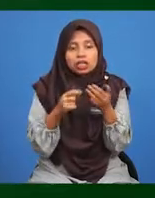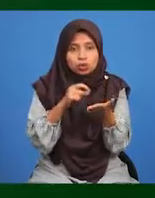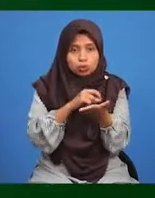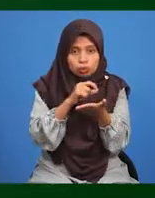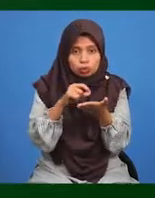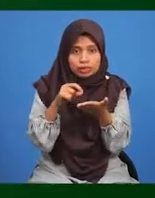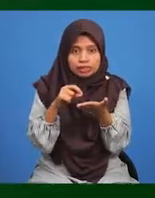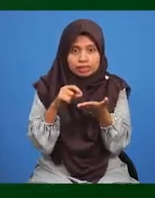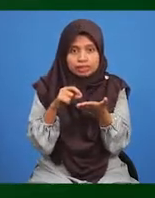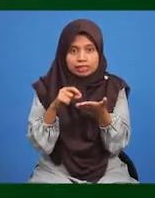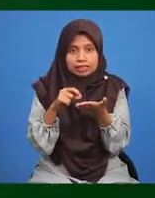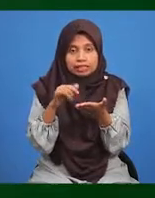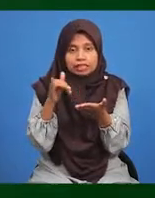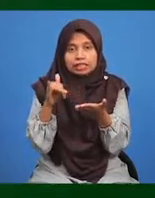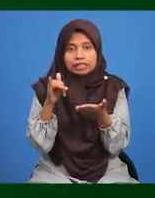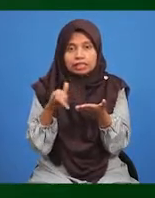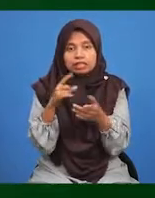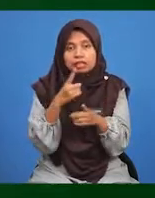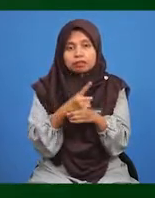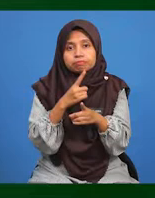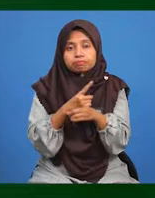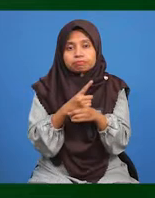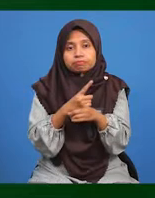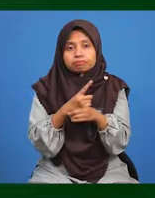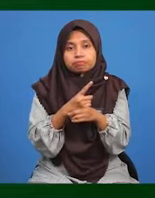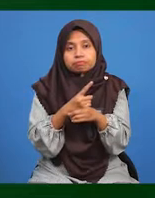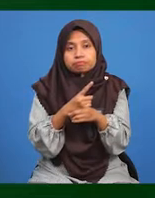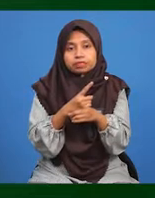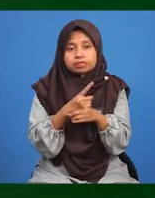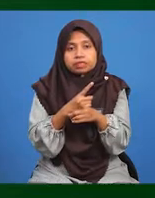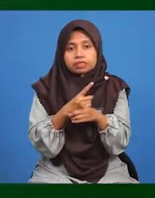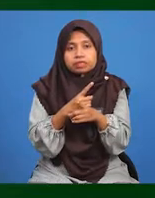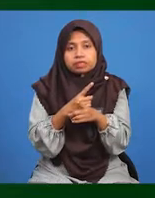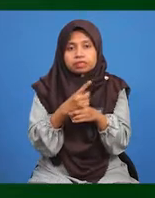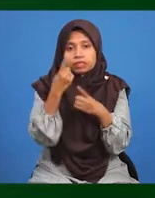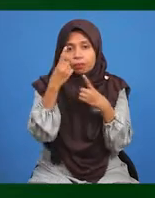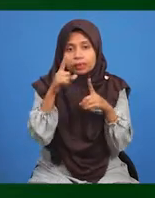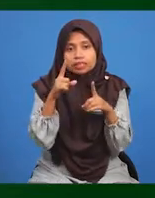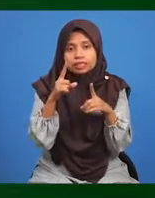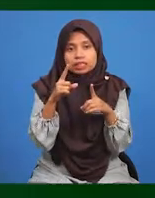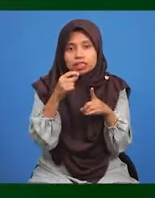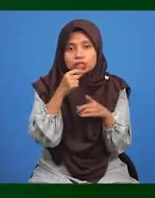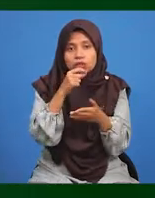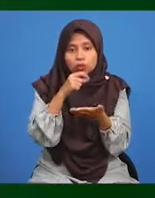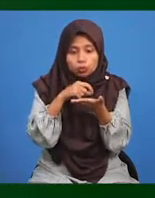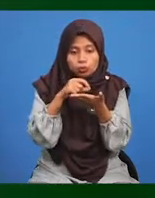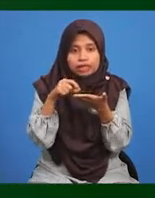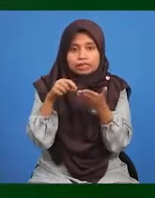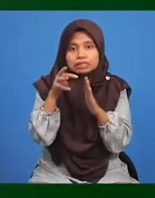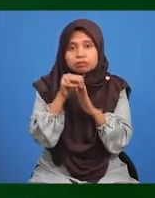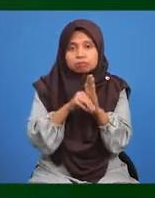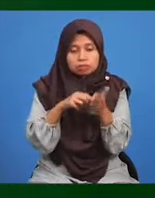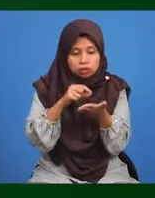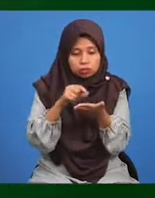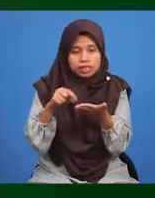tulis. Ya, sekali lagi murid-murid semua menjawab dengan betul. Jawapannya ialah